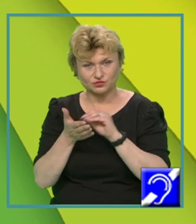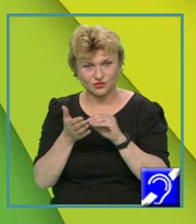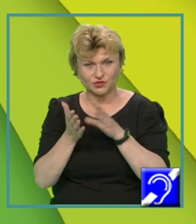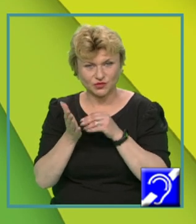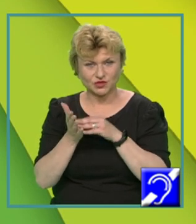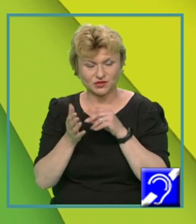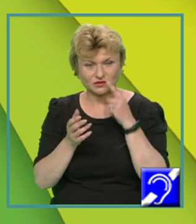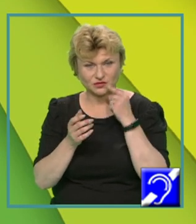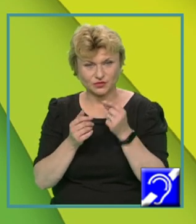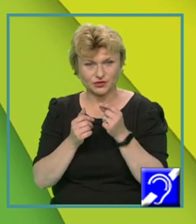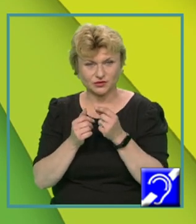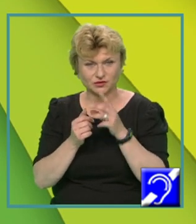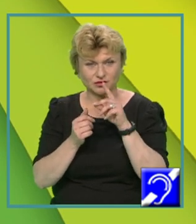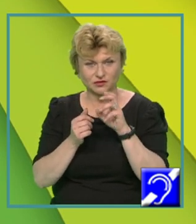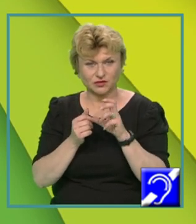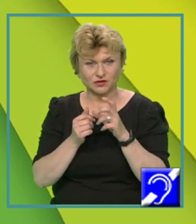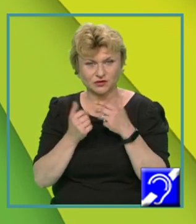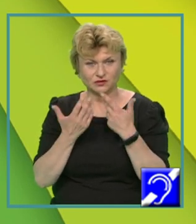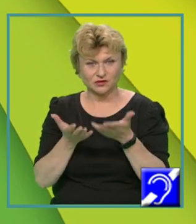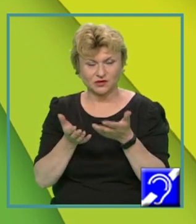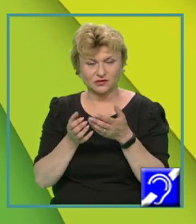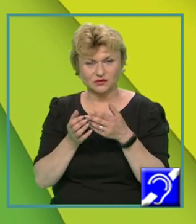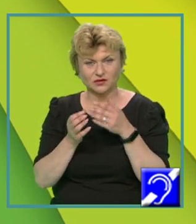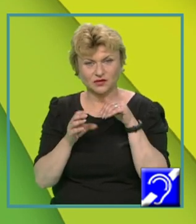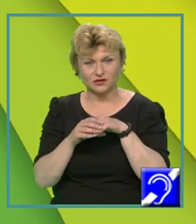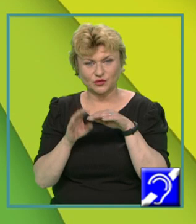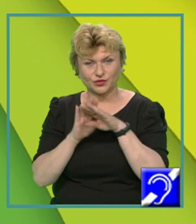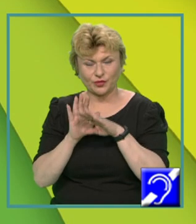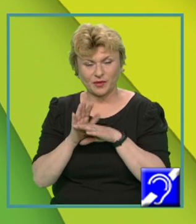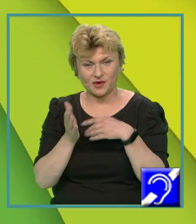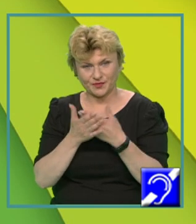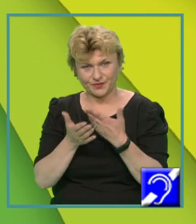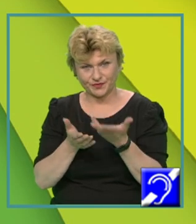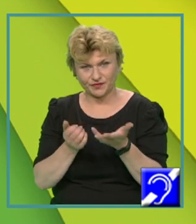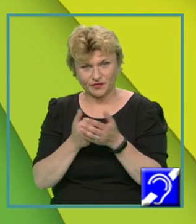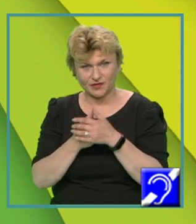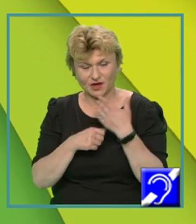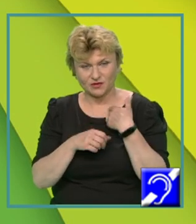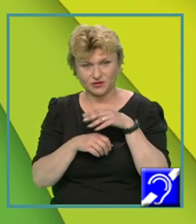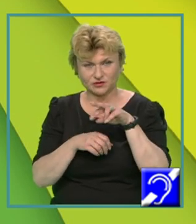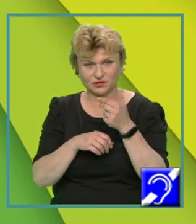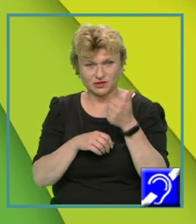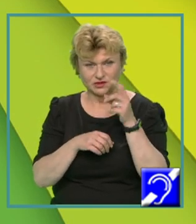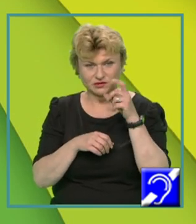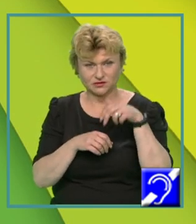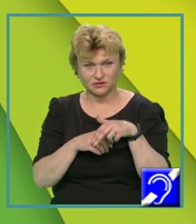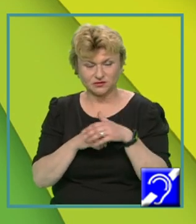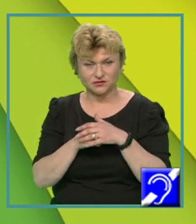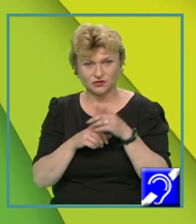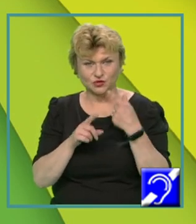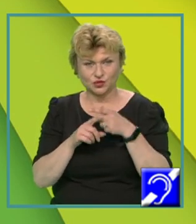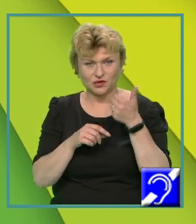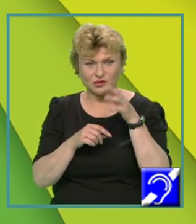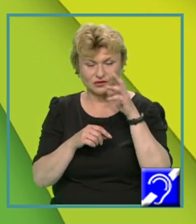inclusiv răspunsul de dat în problema respectivă. Am schimbat ADN-ul cu